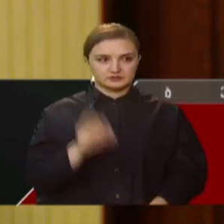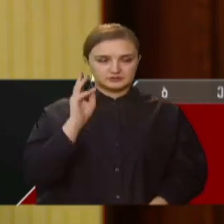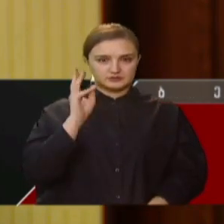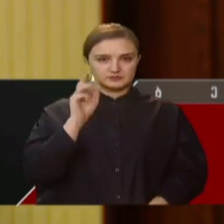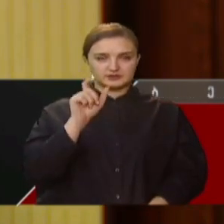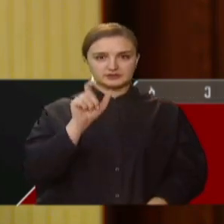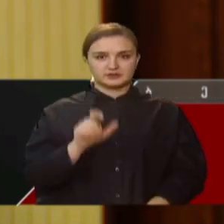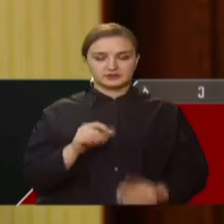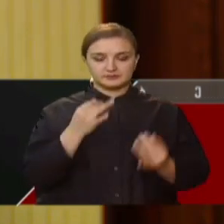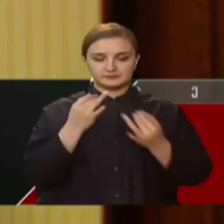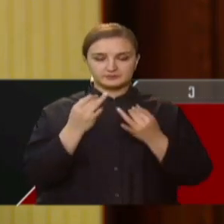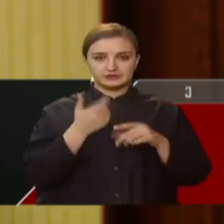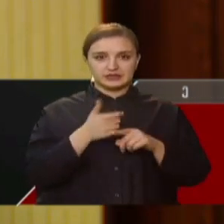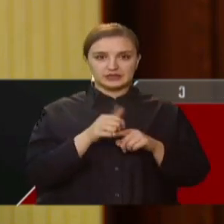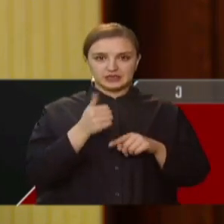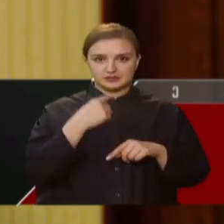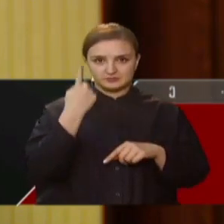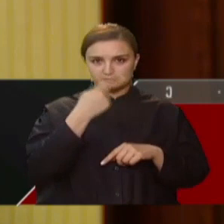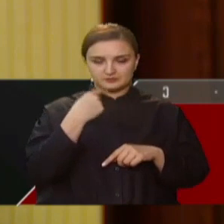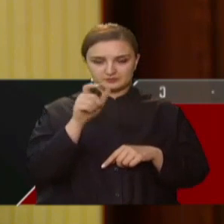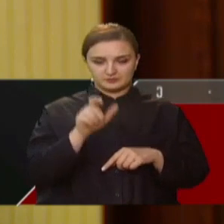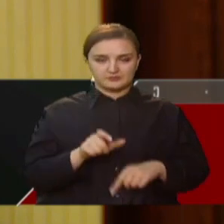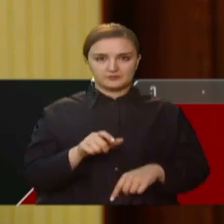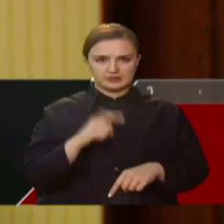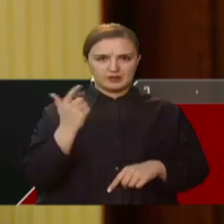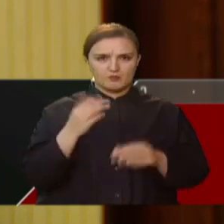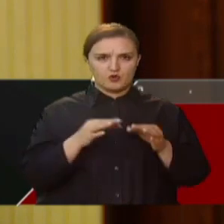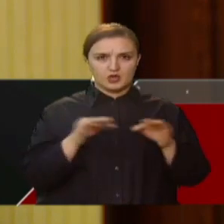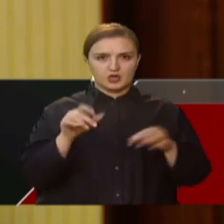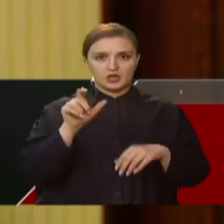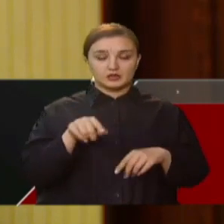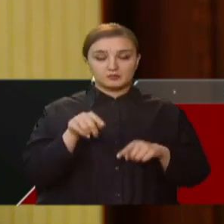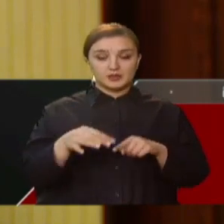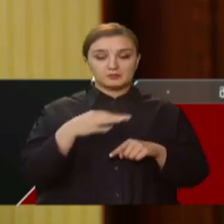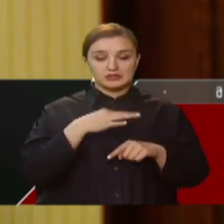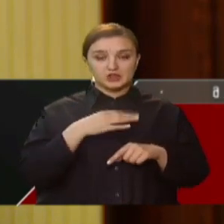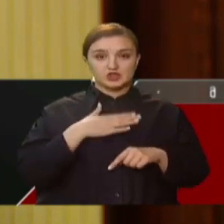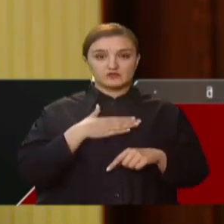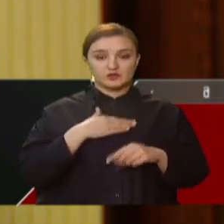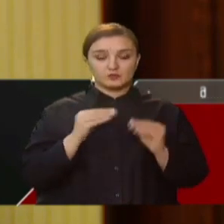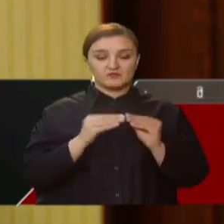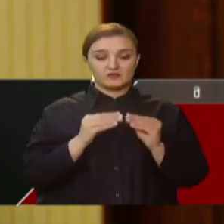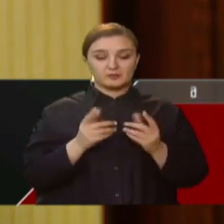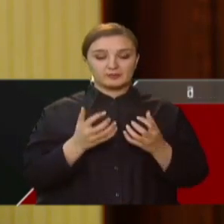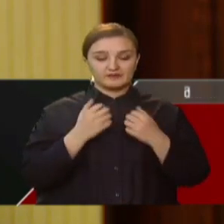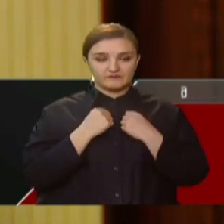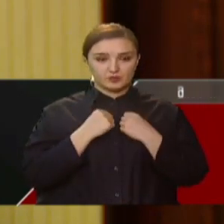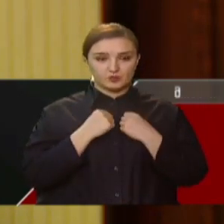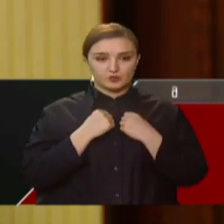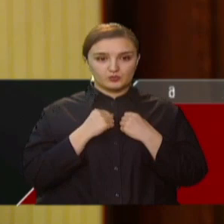ელჩთან. Ძალიან კარგ პიროვნებასთან, ძალიან დემოკრატთან, მან მითხრა, რომ ჩვენ რომ მიგვეღო